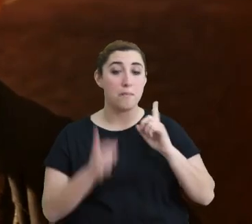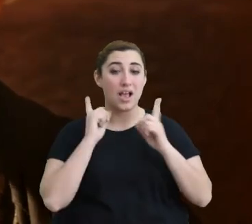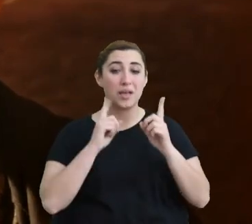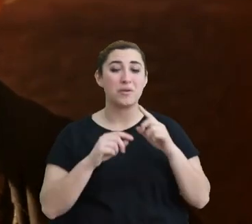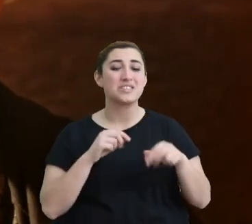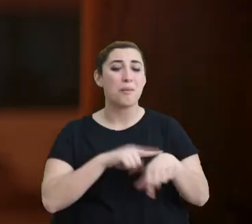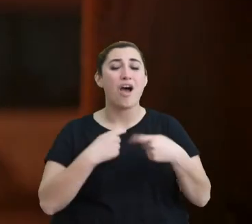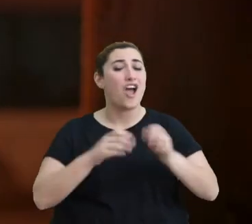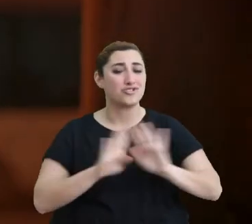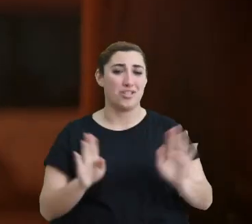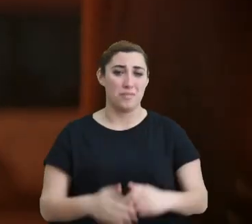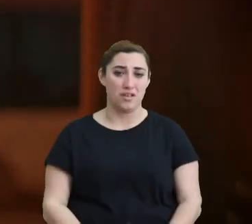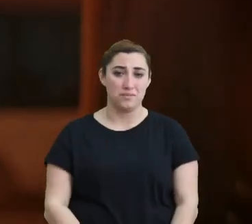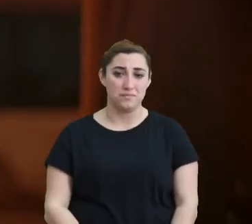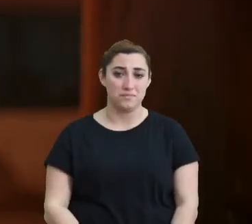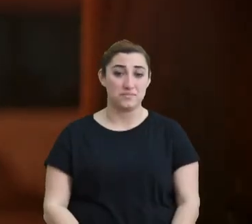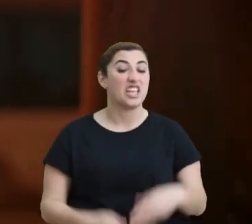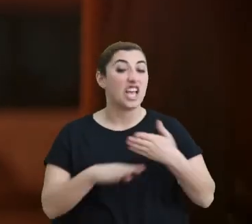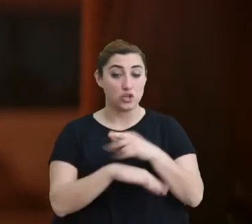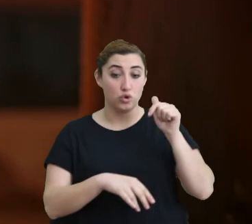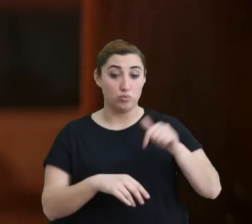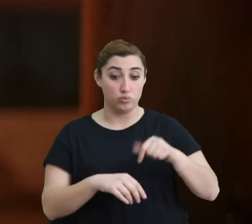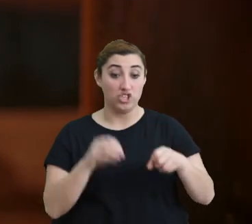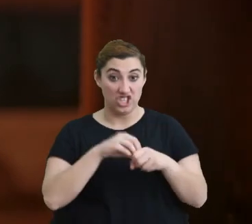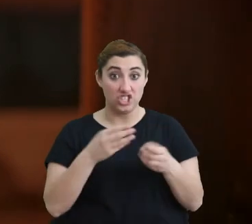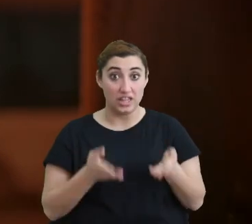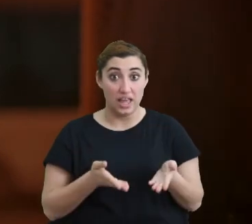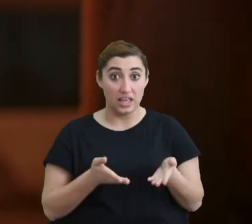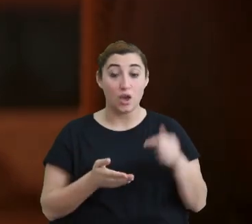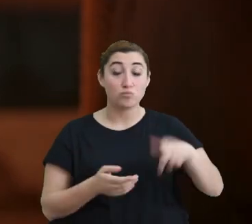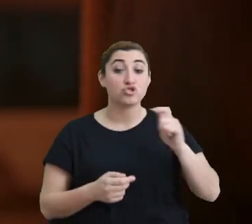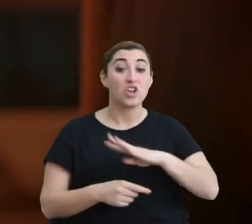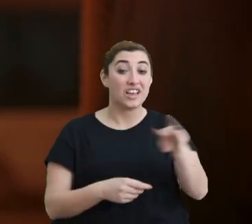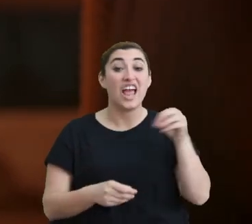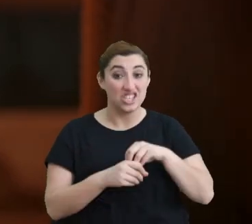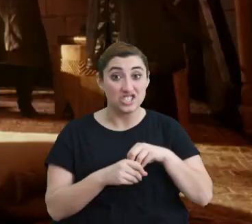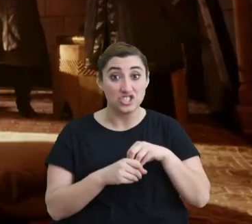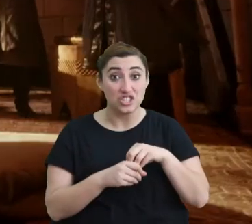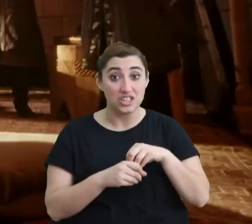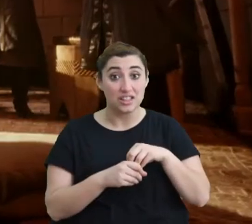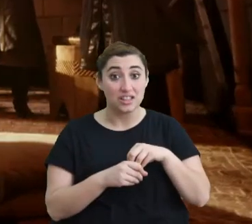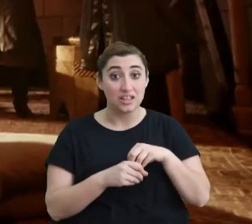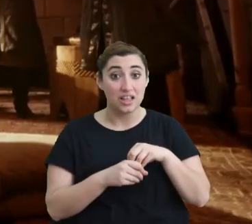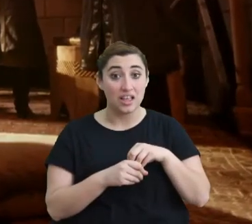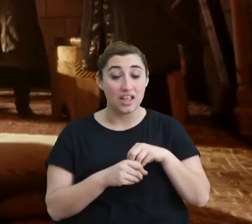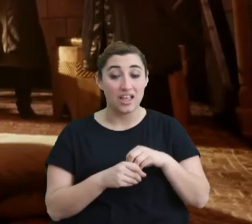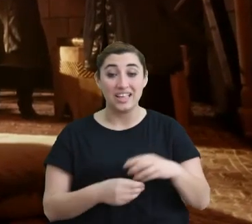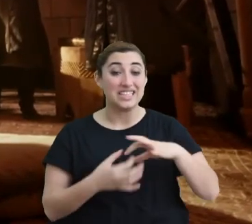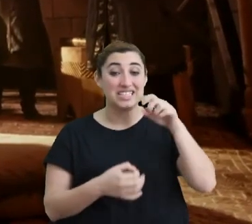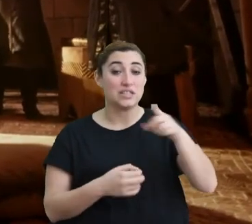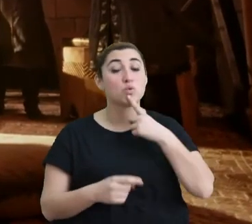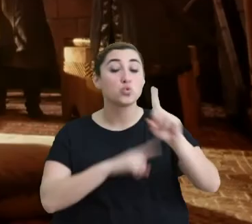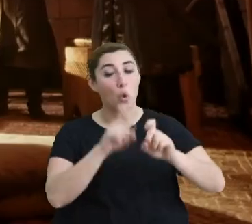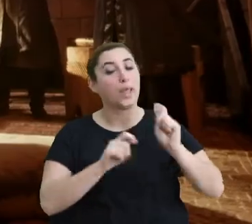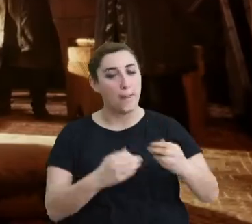mahkemeyi meşgul etme. Hakikat bu minvaldeyken bu şartlar altında dahi zanlıya